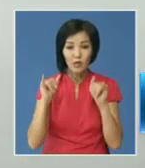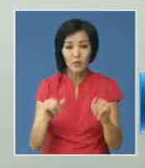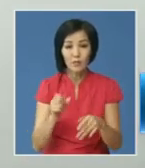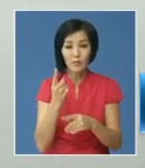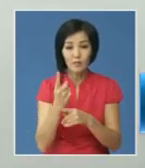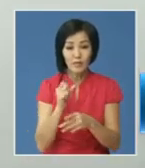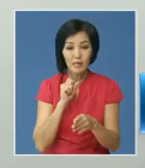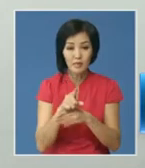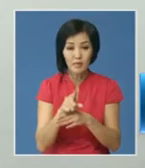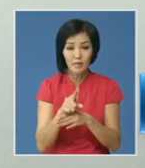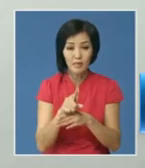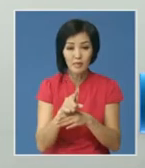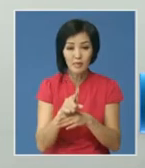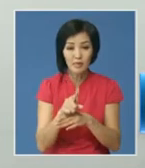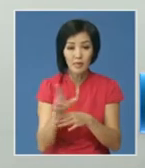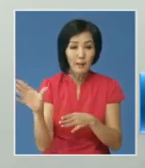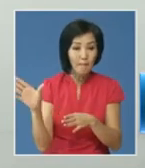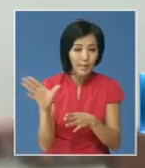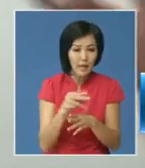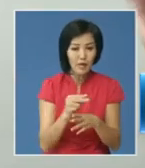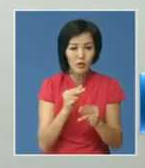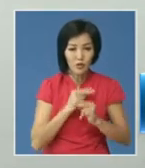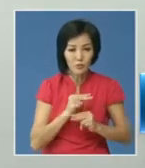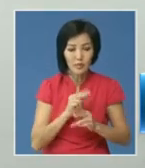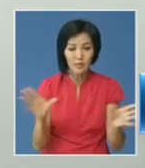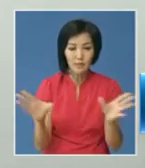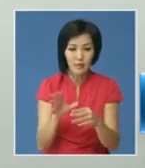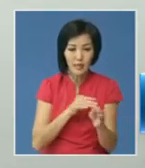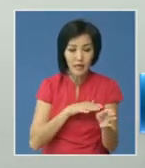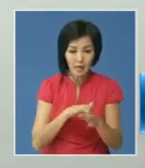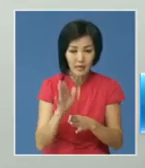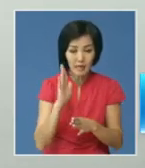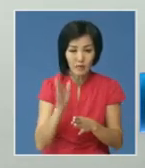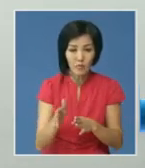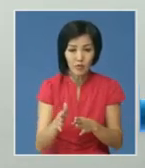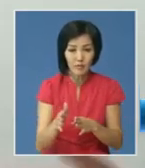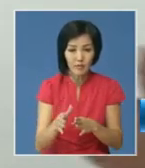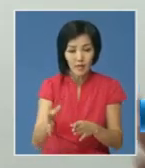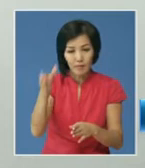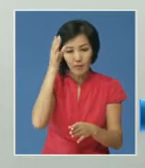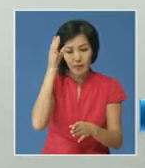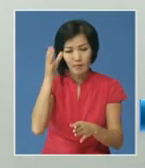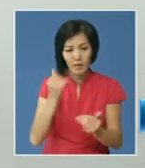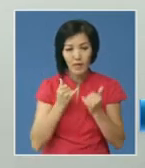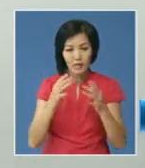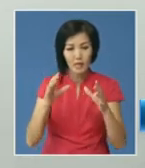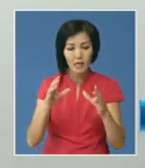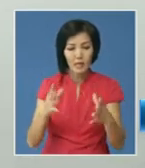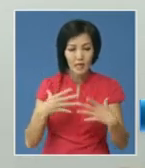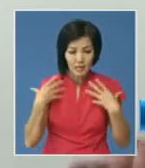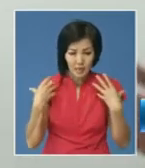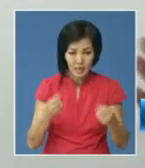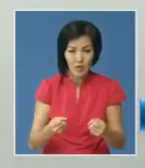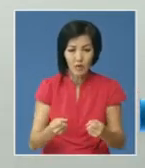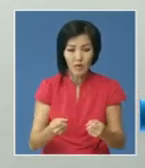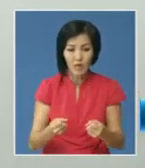апта өшірге келгенде тура бәрімізде. Ол жерде білімге арналған заң, денсаулыққа арналған